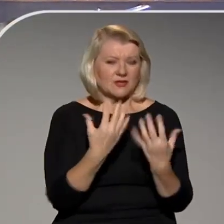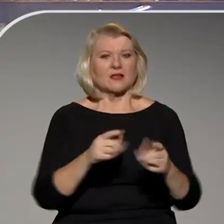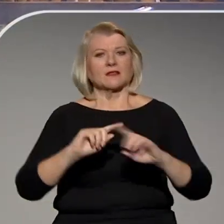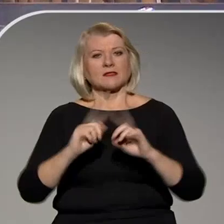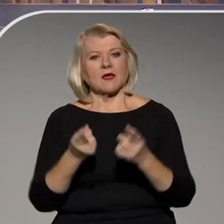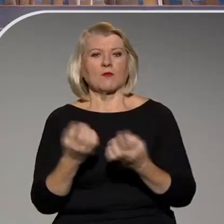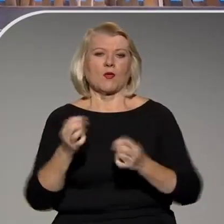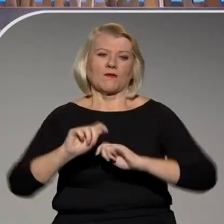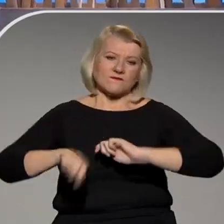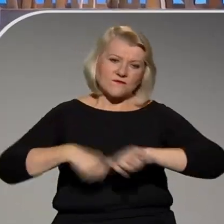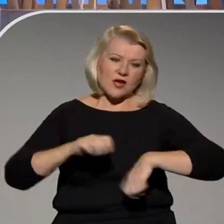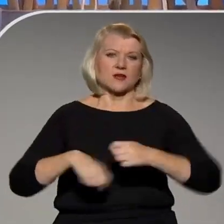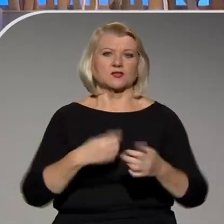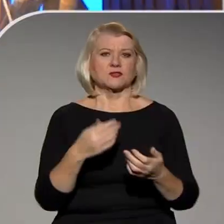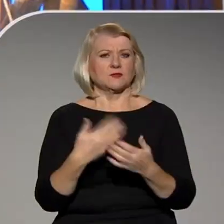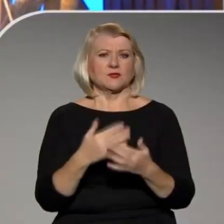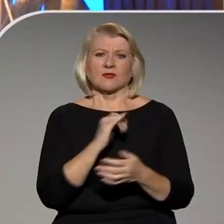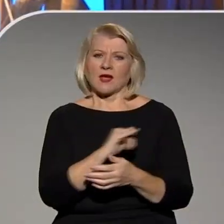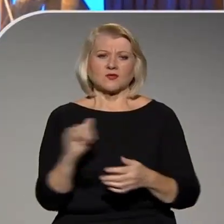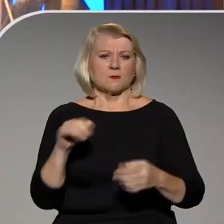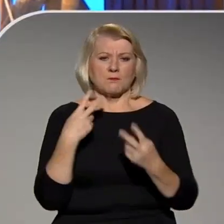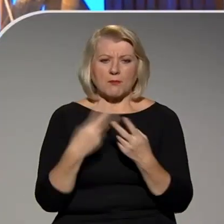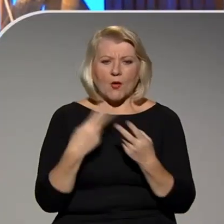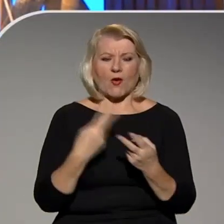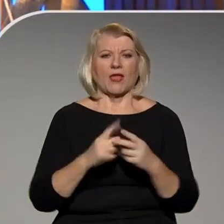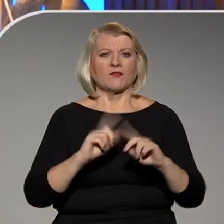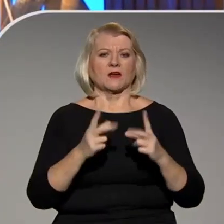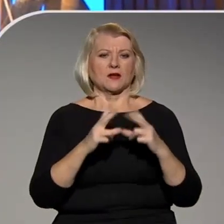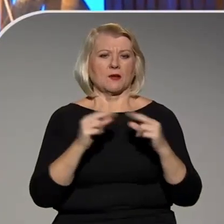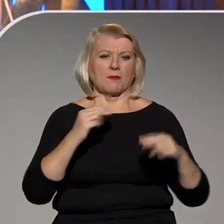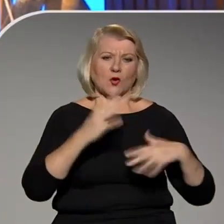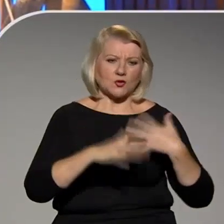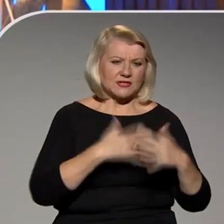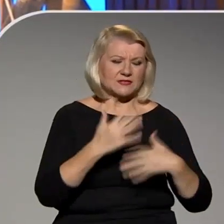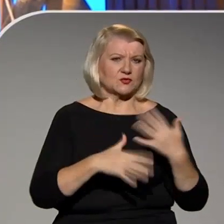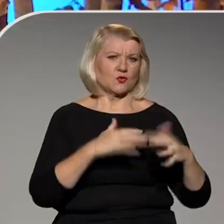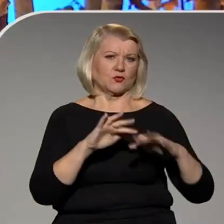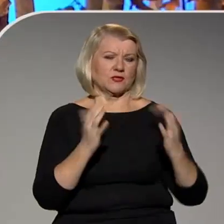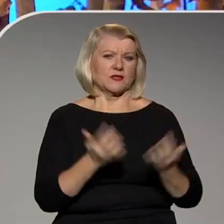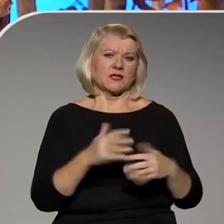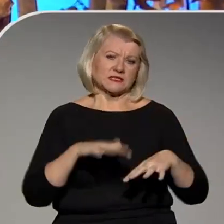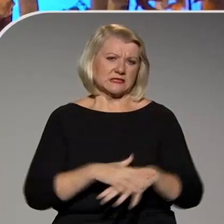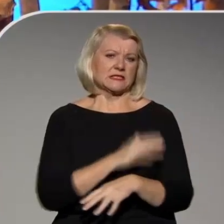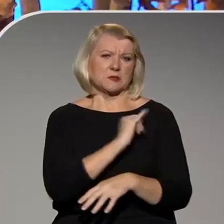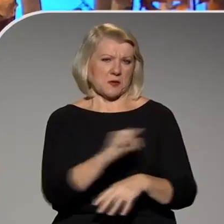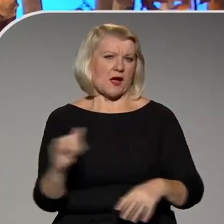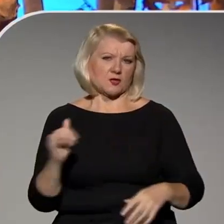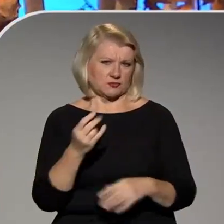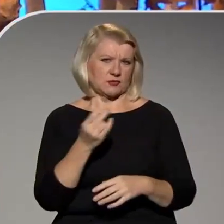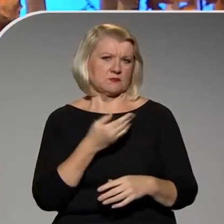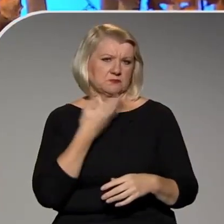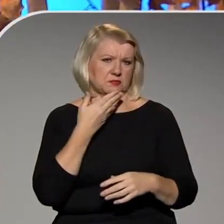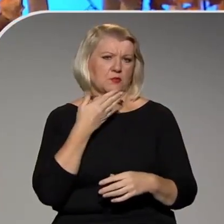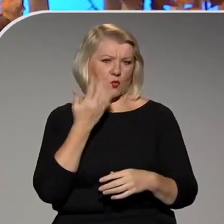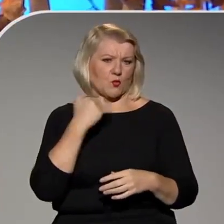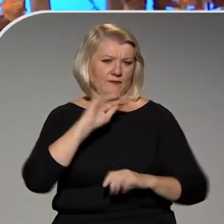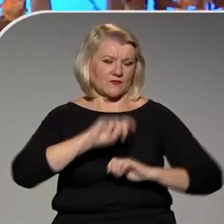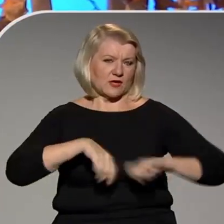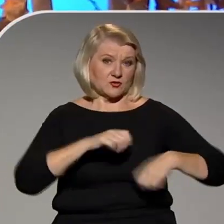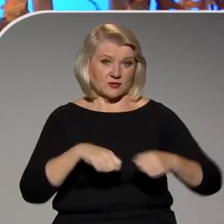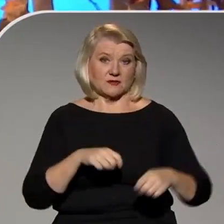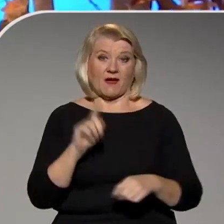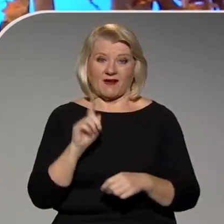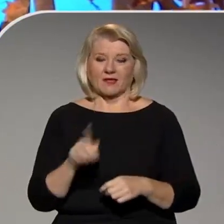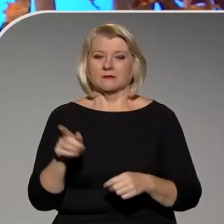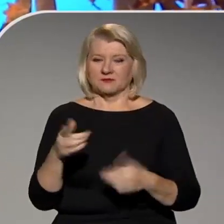Dýňová polévka, dýňové risotto, to jsou takové tradiční recepty, které myslím, že už ve většině domácností zvládáme. Ale vy pro nás dnes máte další